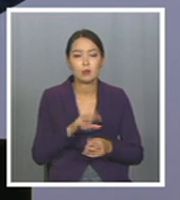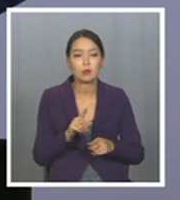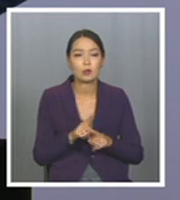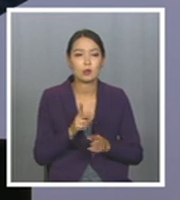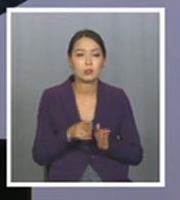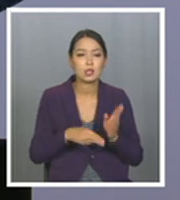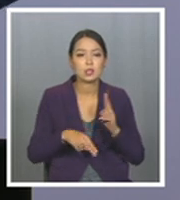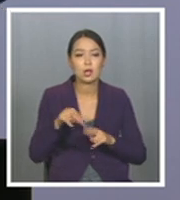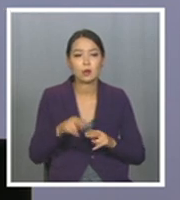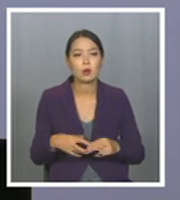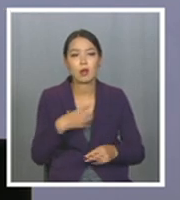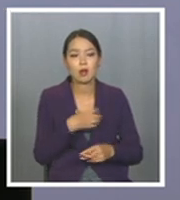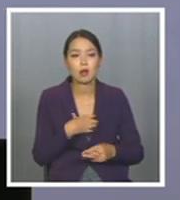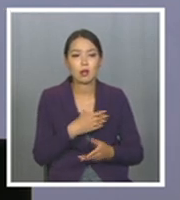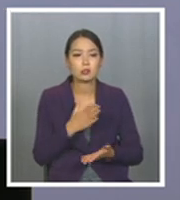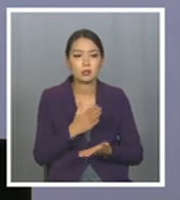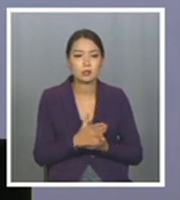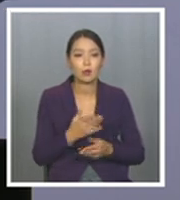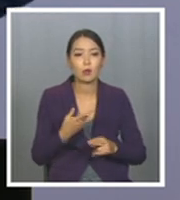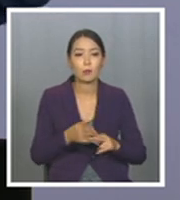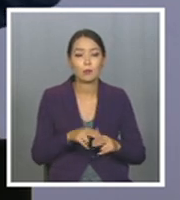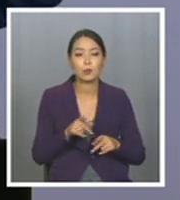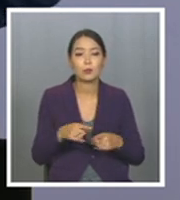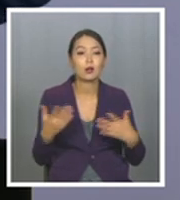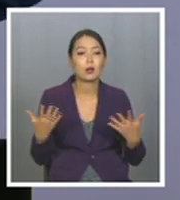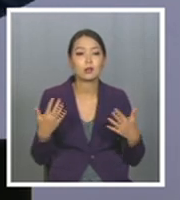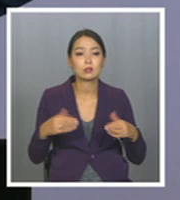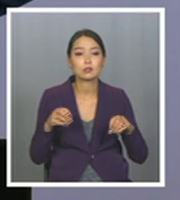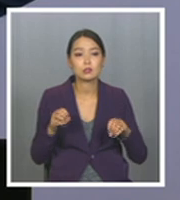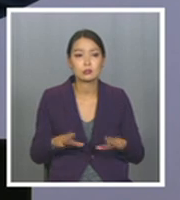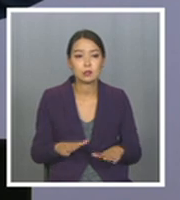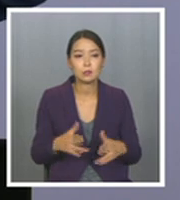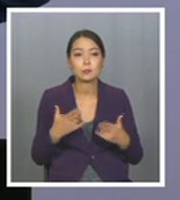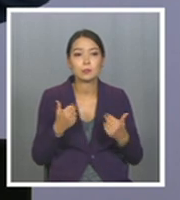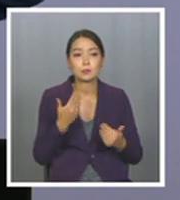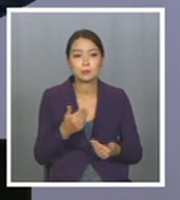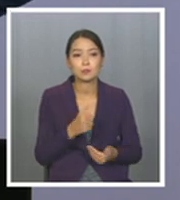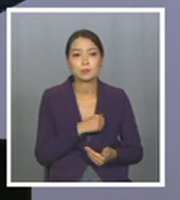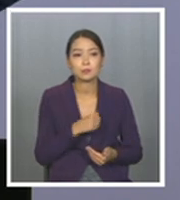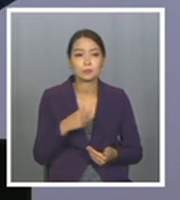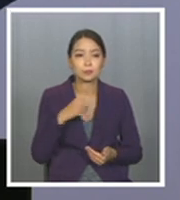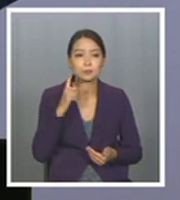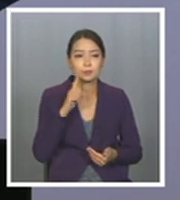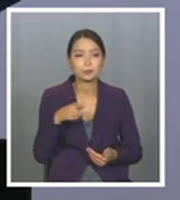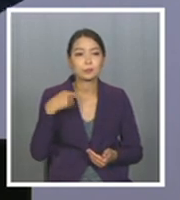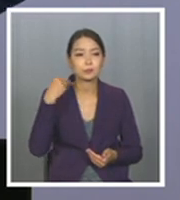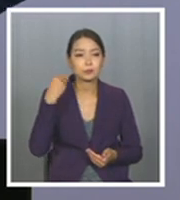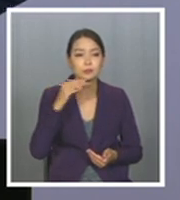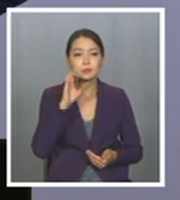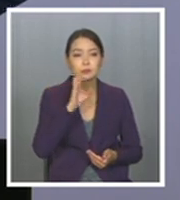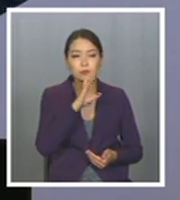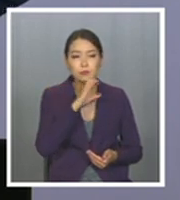ұстанды. Ендеше бұл бағыттағы шешім қандай еді? Әрине, өздеріңізге кеңінен таныс Түркістан-Сібір теміржолының